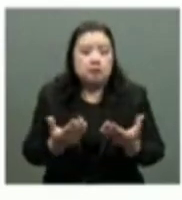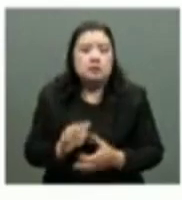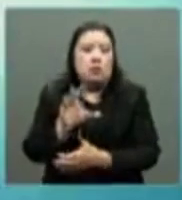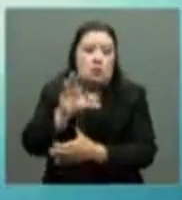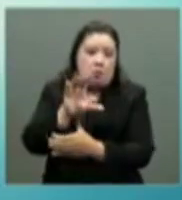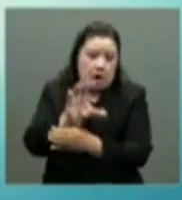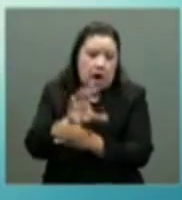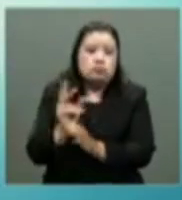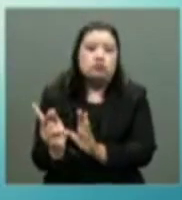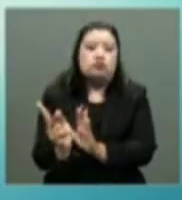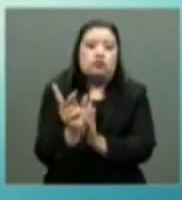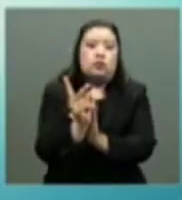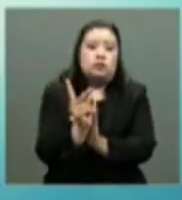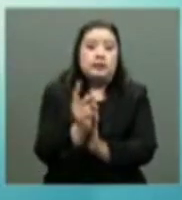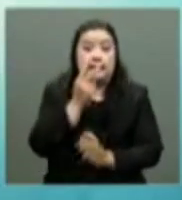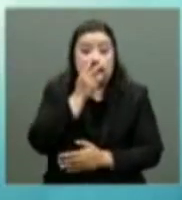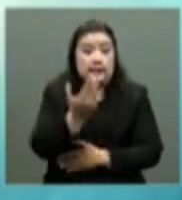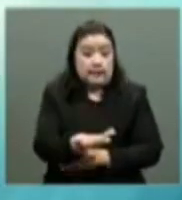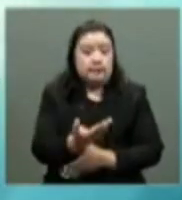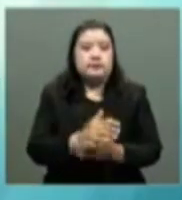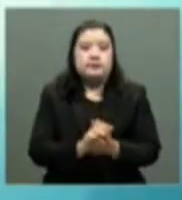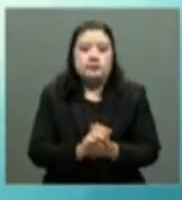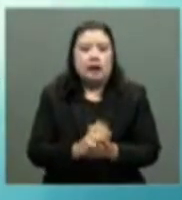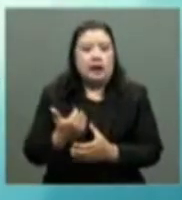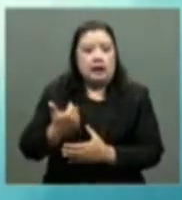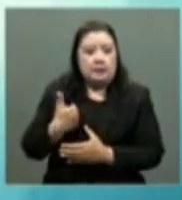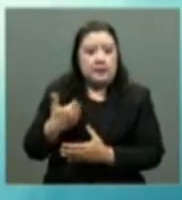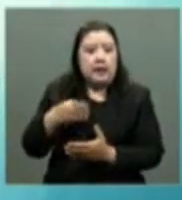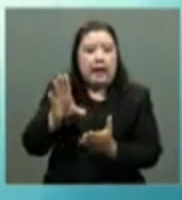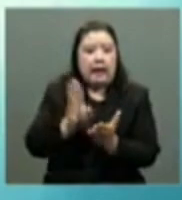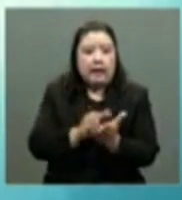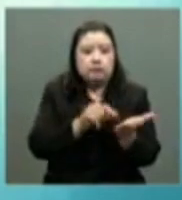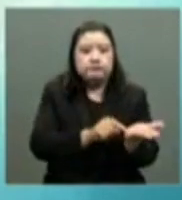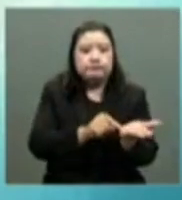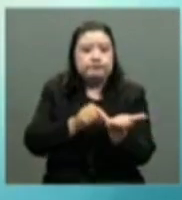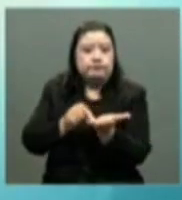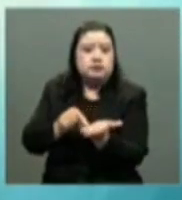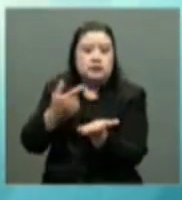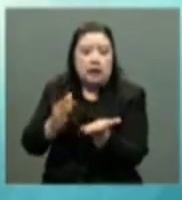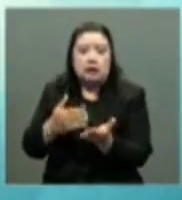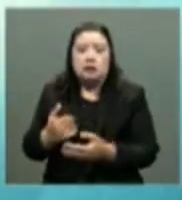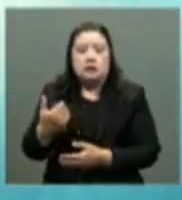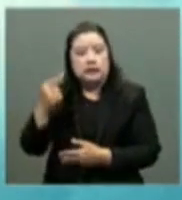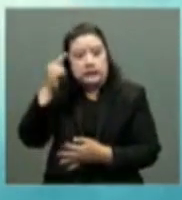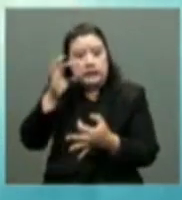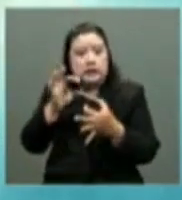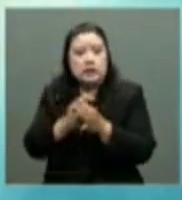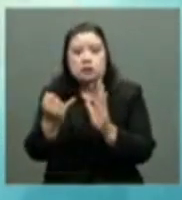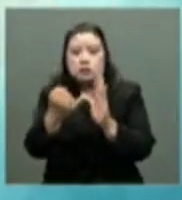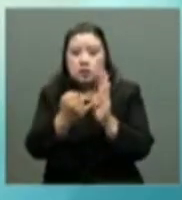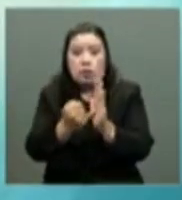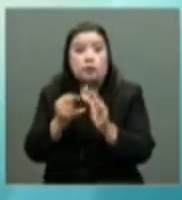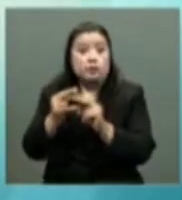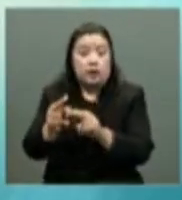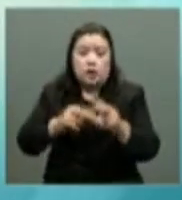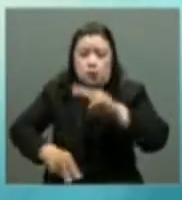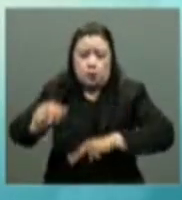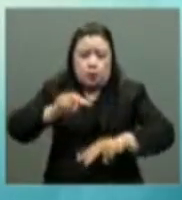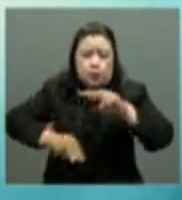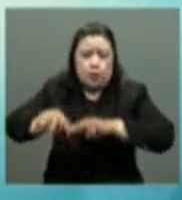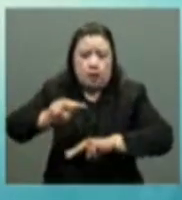ๆเหล่านี้นะครับหลายจังหวัดใช้ข้อมูลชุดเหล่านี้ไปดูแลคนในจังหวัดถึง